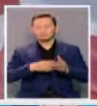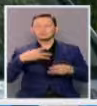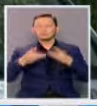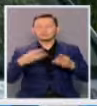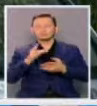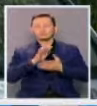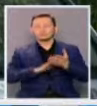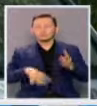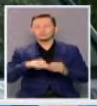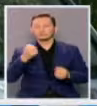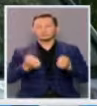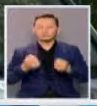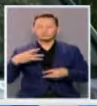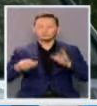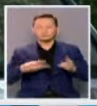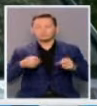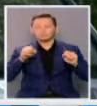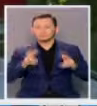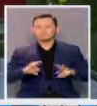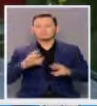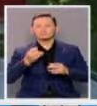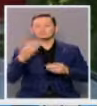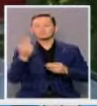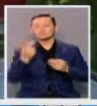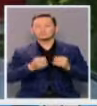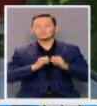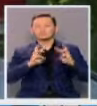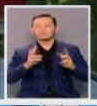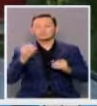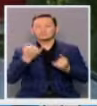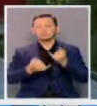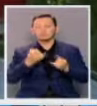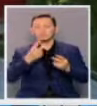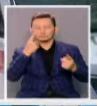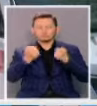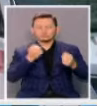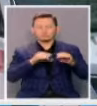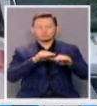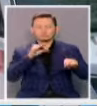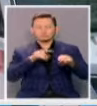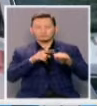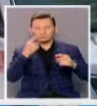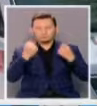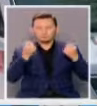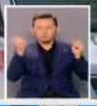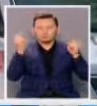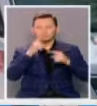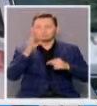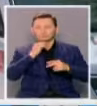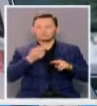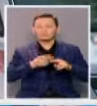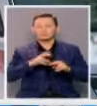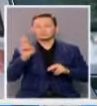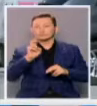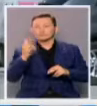перекрашиваться санитарные автомобили. Спецтранспорт яркого цвета наиболее заметен в общем потоке машин. Лучше узнаваем. В то время как машина